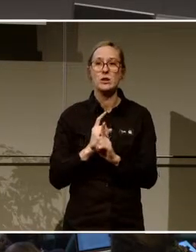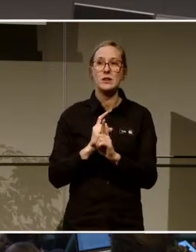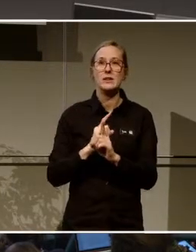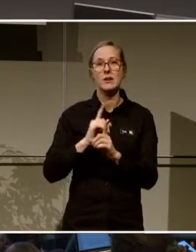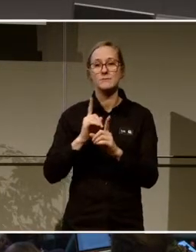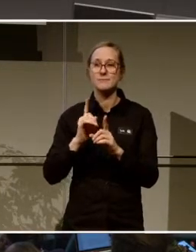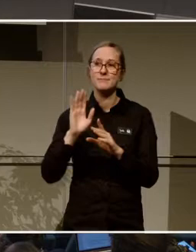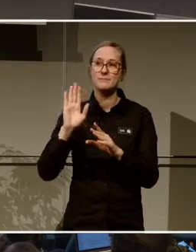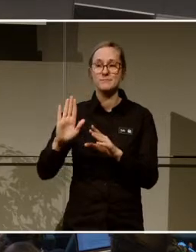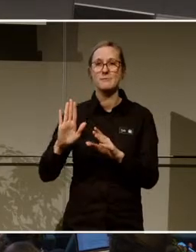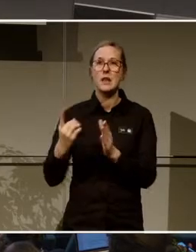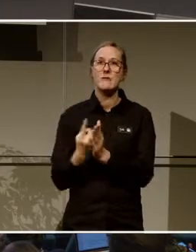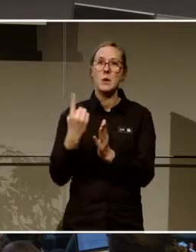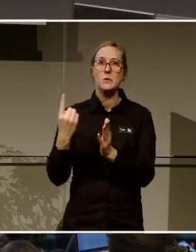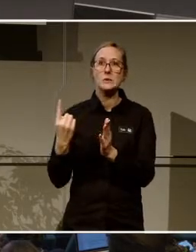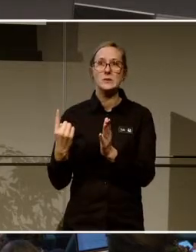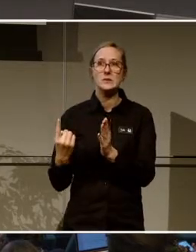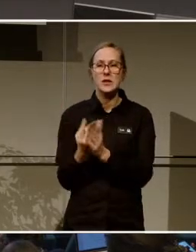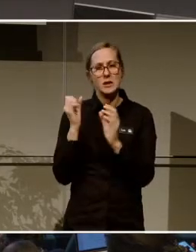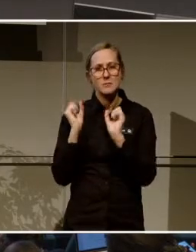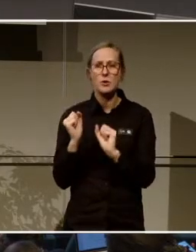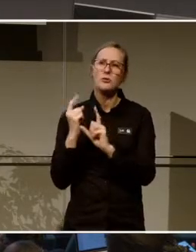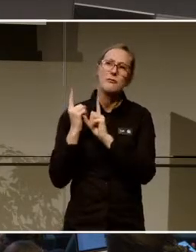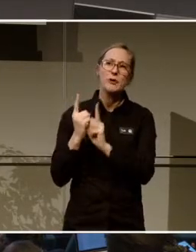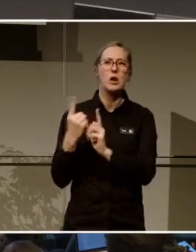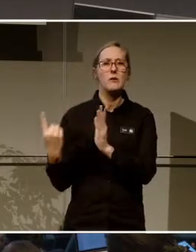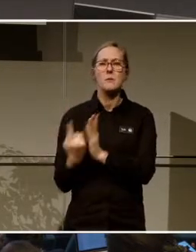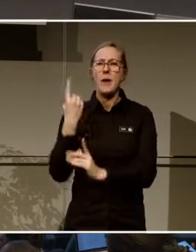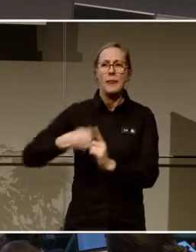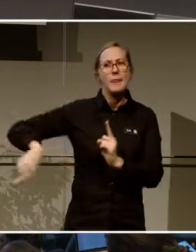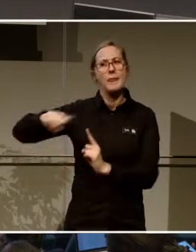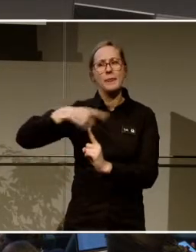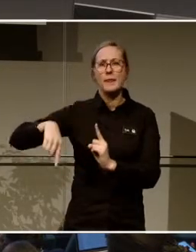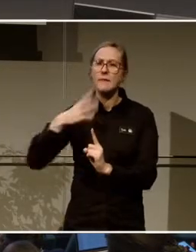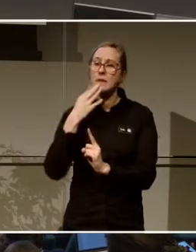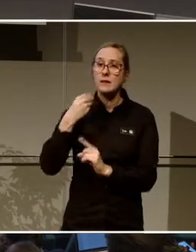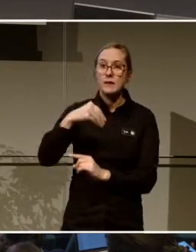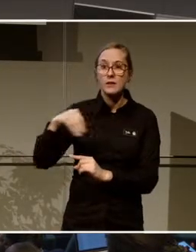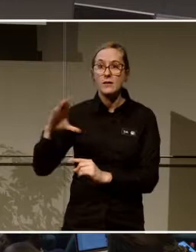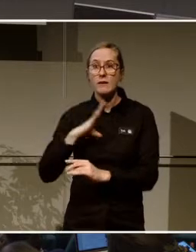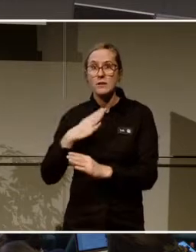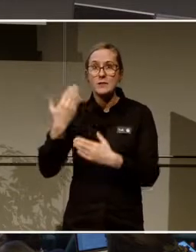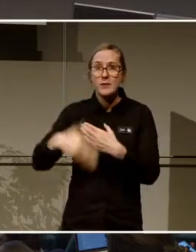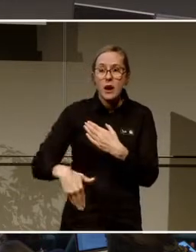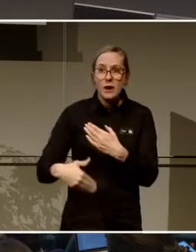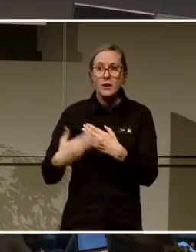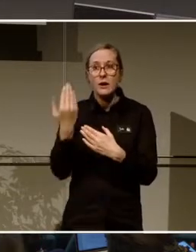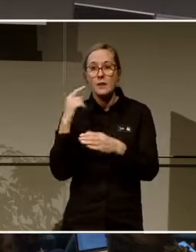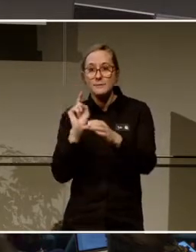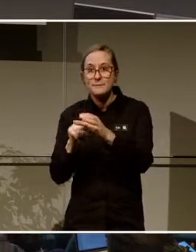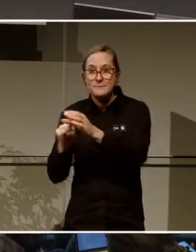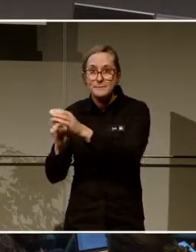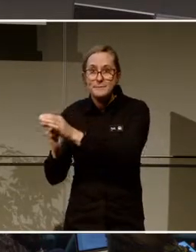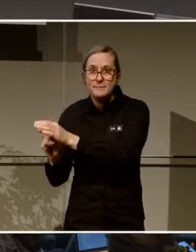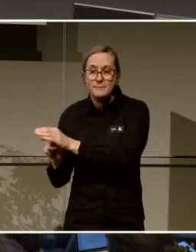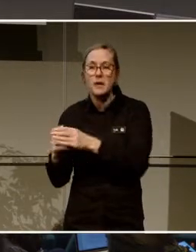förutsättningar. Det är jätteviktigt. De måste ju synka med det som händer. De satsningar som finns, kroka i där det går. Men det